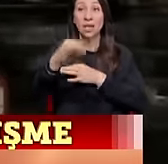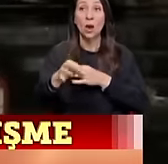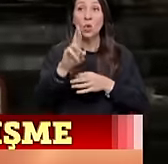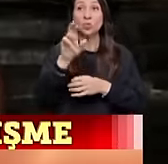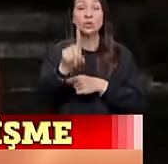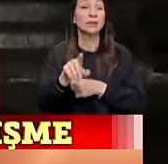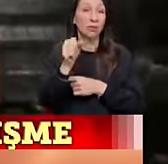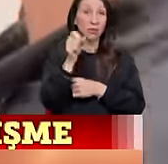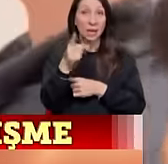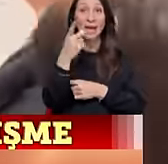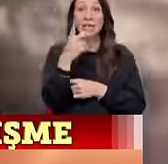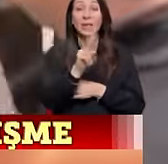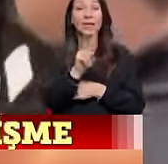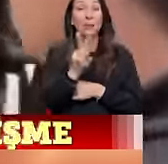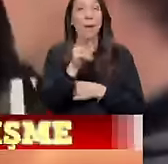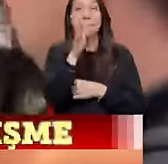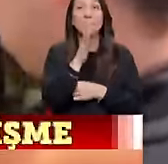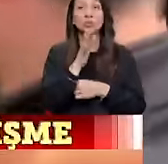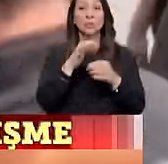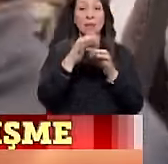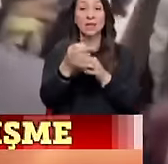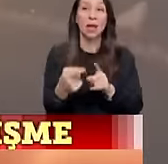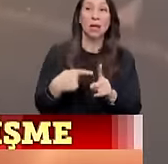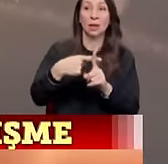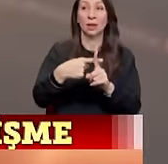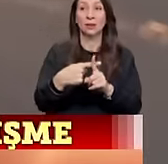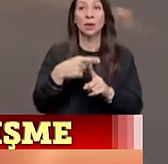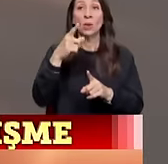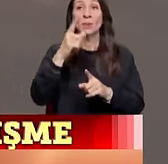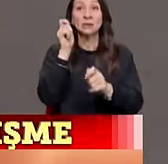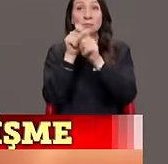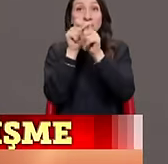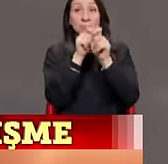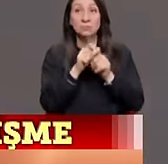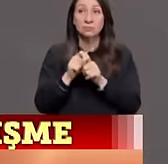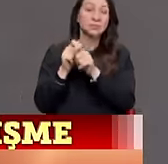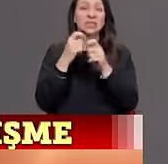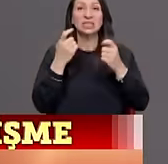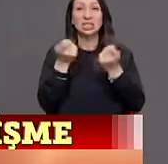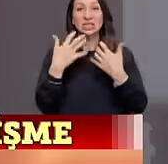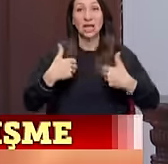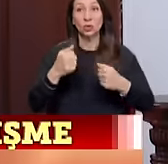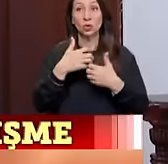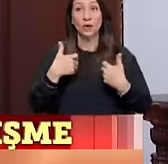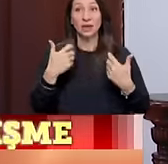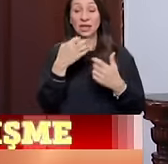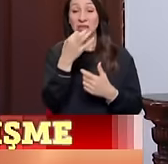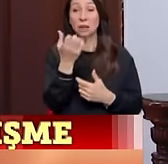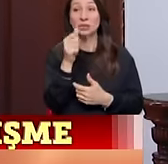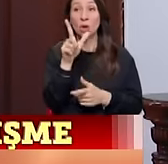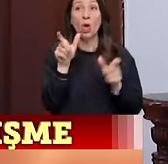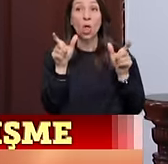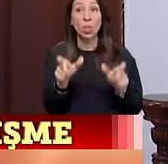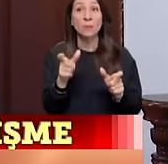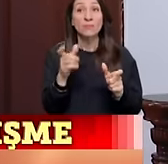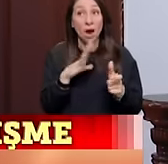ruhsat alındı. 2020'de 500 metrekare daha eklendi. Böyle bir tadilat izni iş sağlığı güvenliği açısından alınması gereken